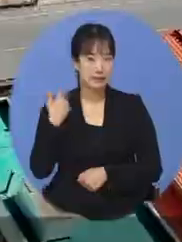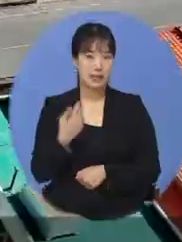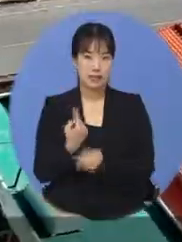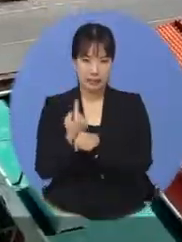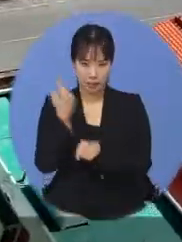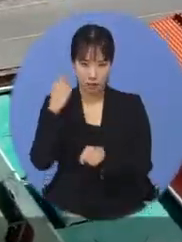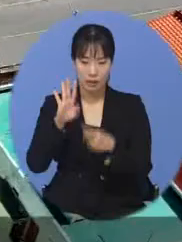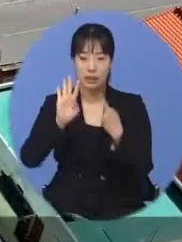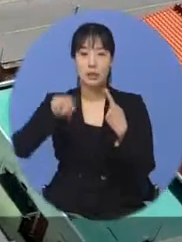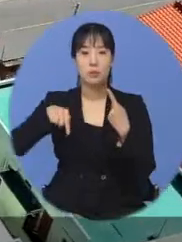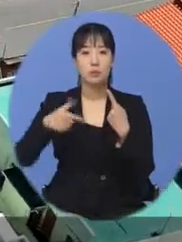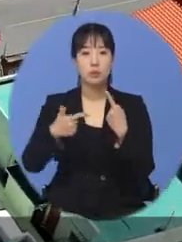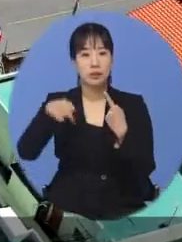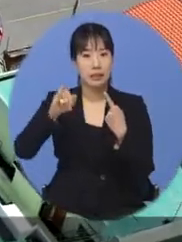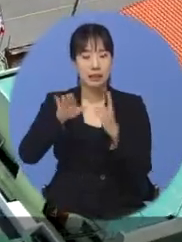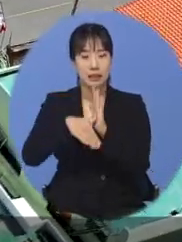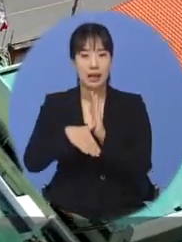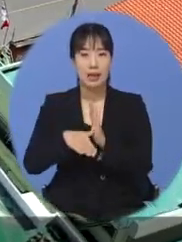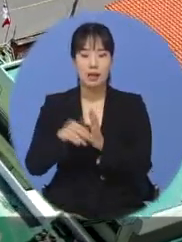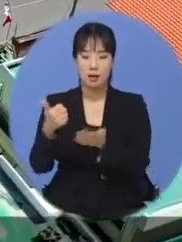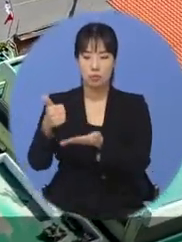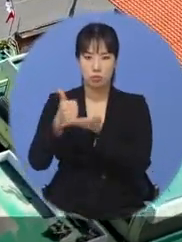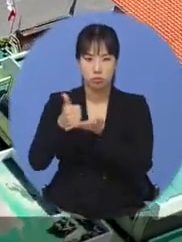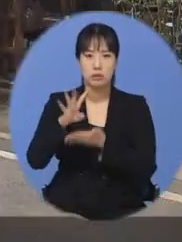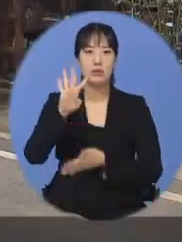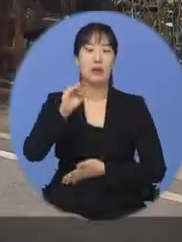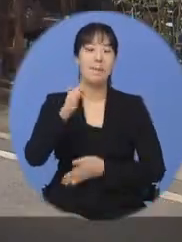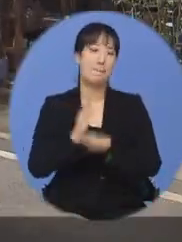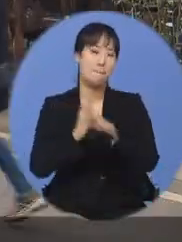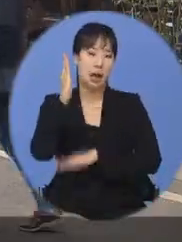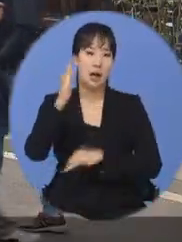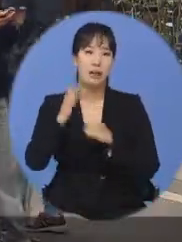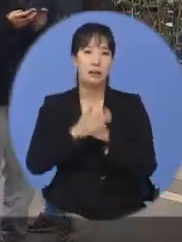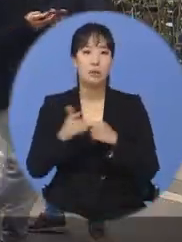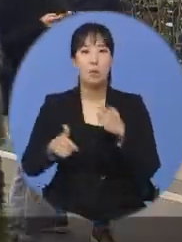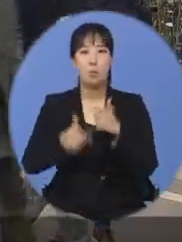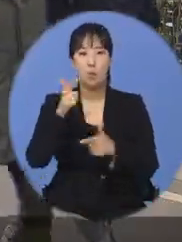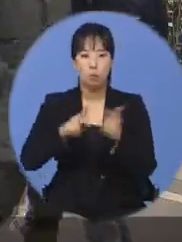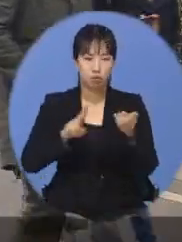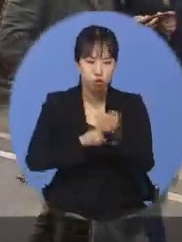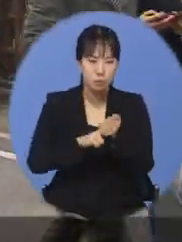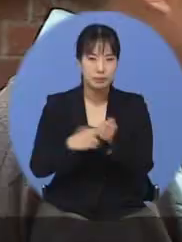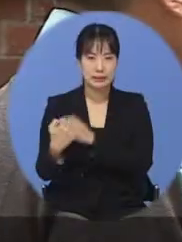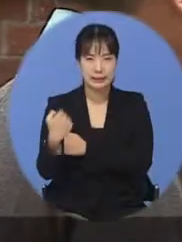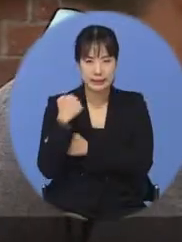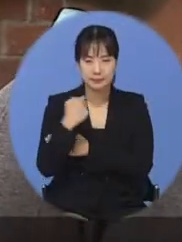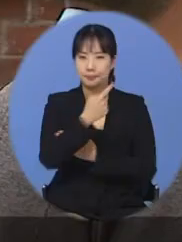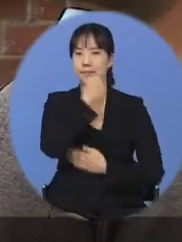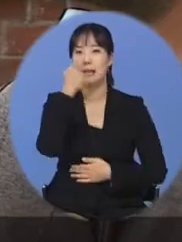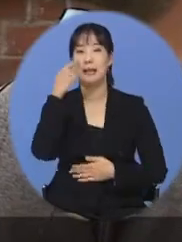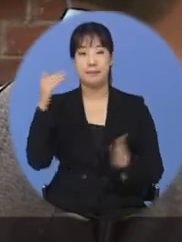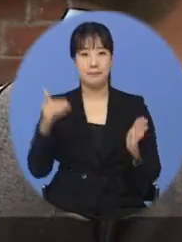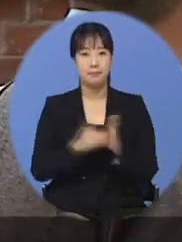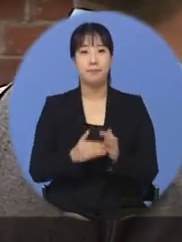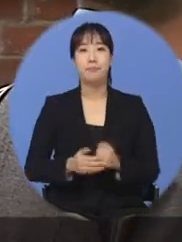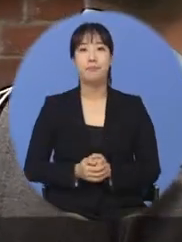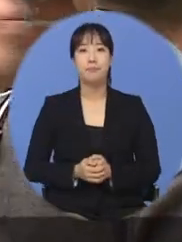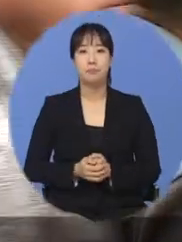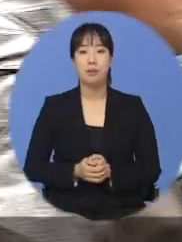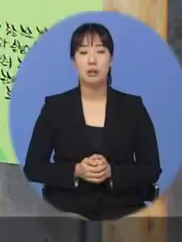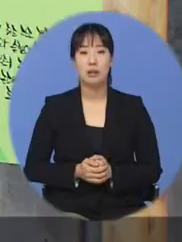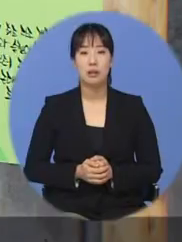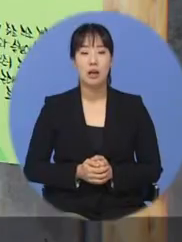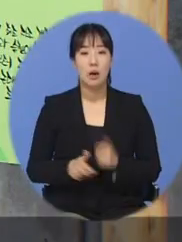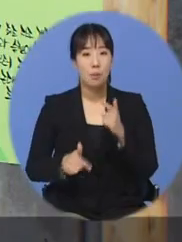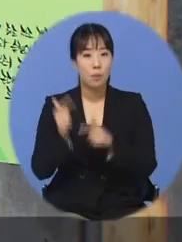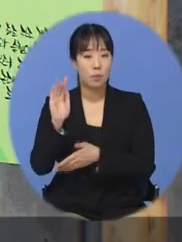1분기에만 관광객 4만여 명을 끌어모으면서 목포에 잠재된 관광산업의 저력을 입증했습니다. 이를